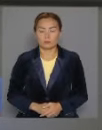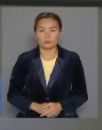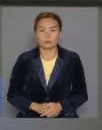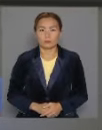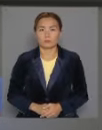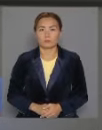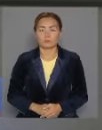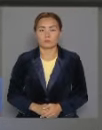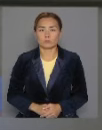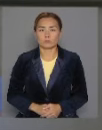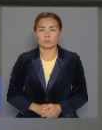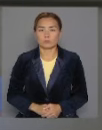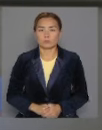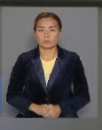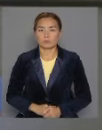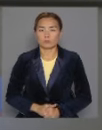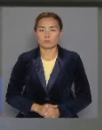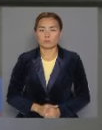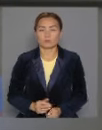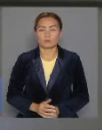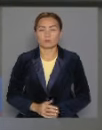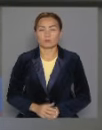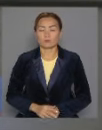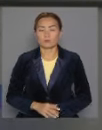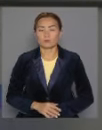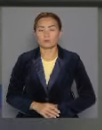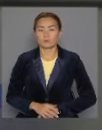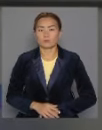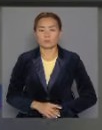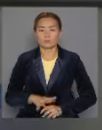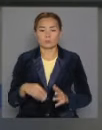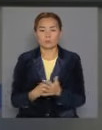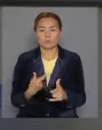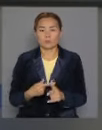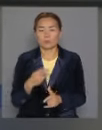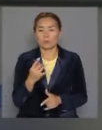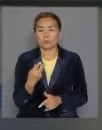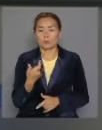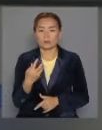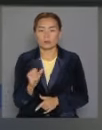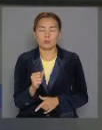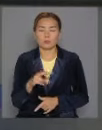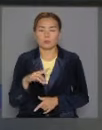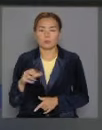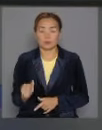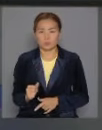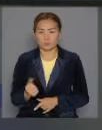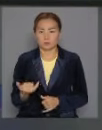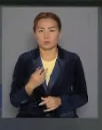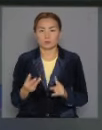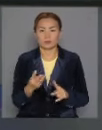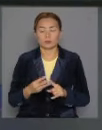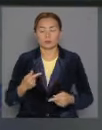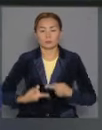девичья фамилиям меним, Курмангазиева Алма Тулеген. На самом деле меня зовут Курмангазиева Алма Тулегеновна. Я третье